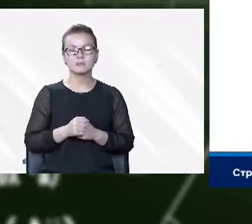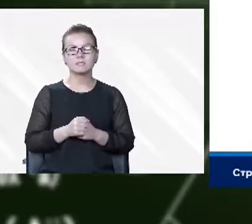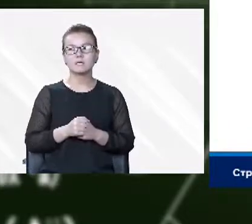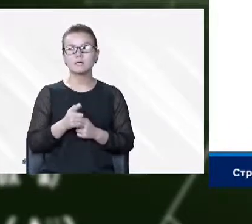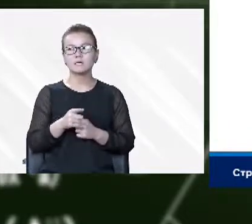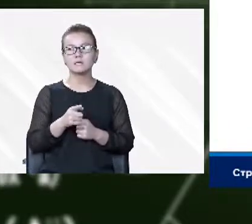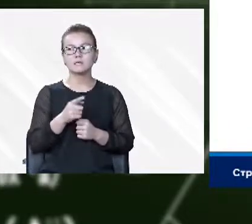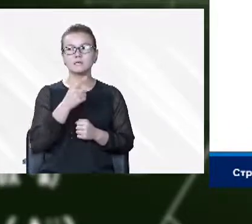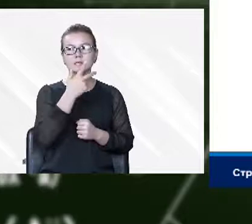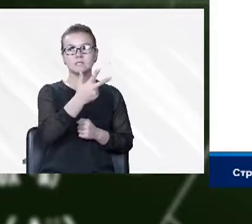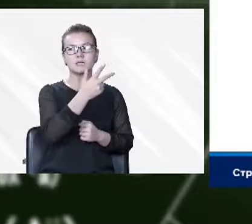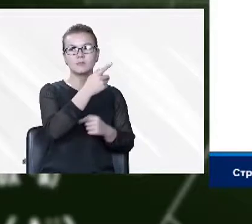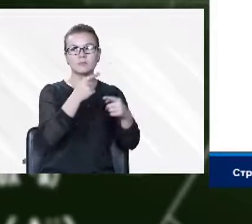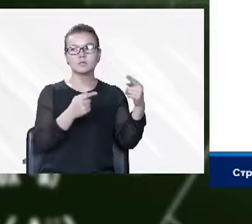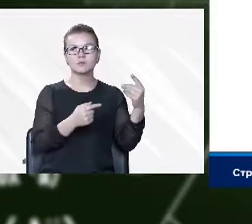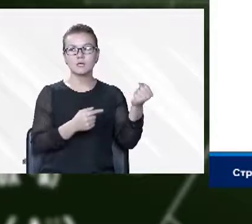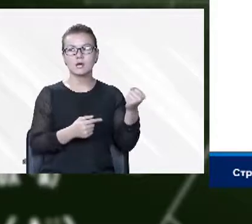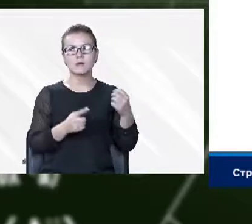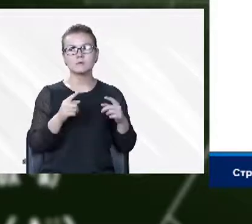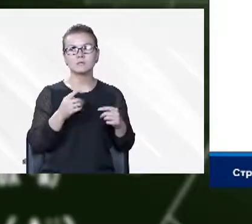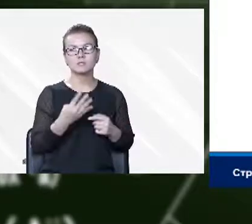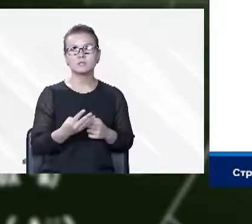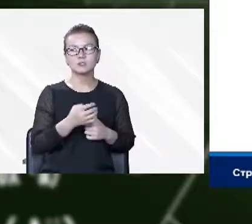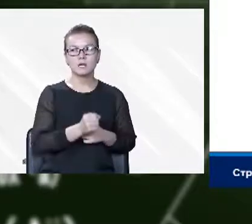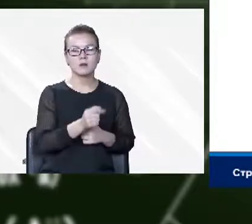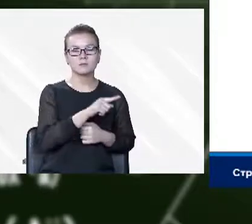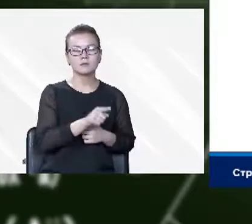а деленное на 4а квадрат минус 1.